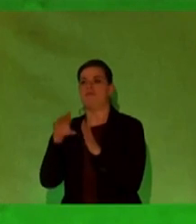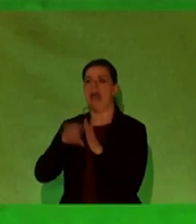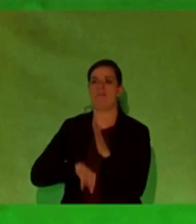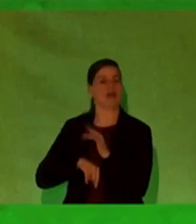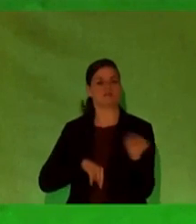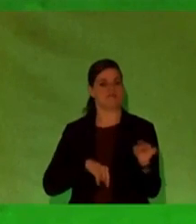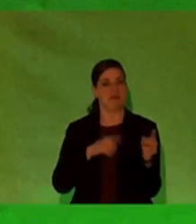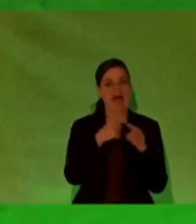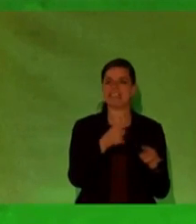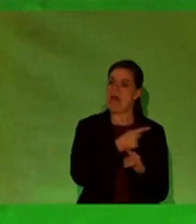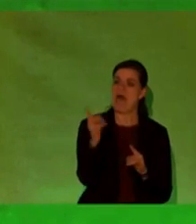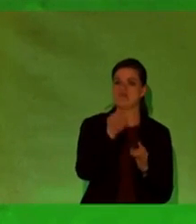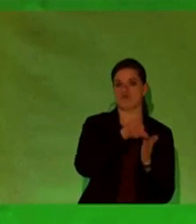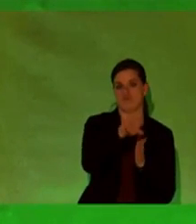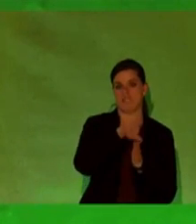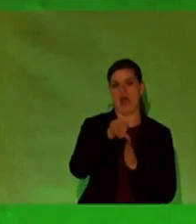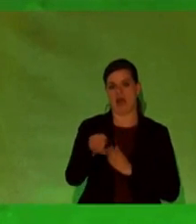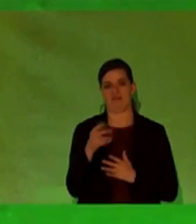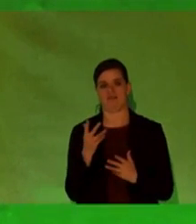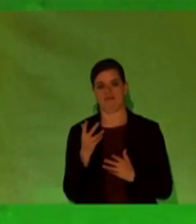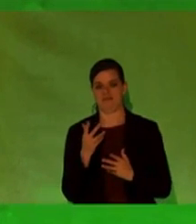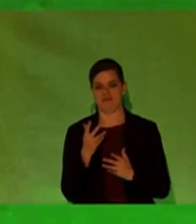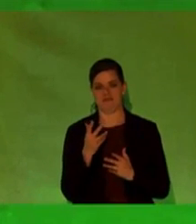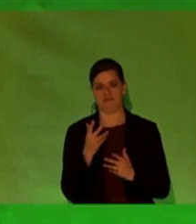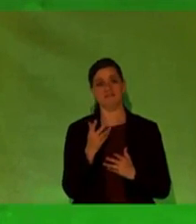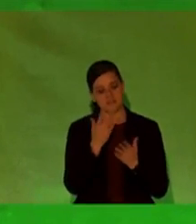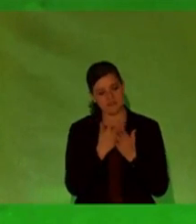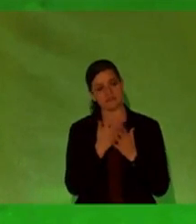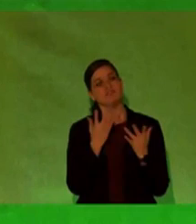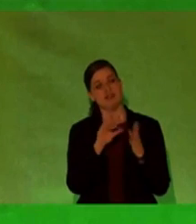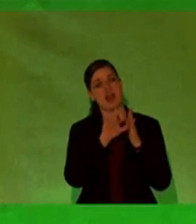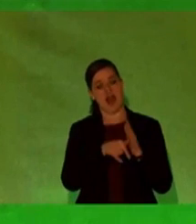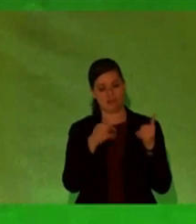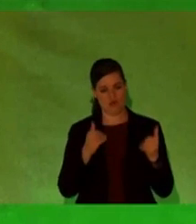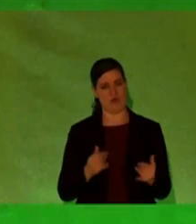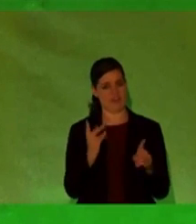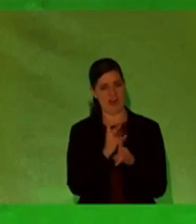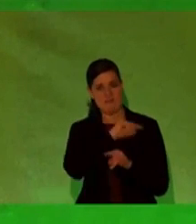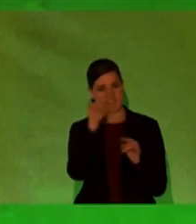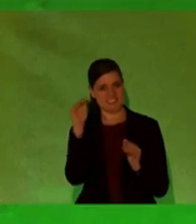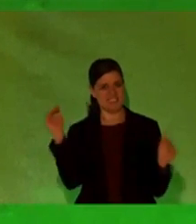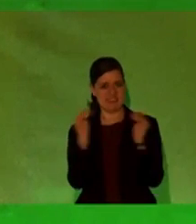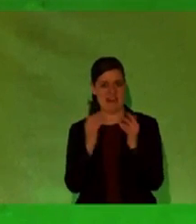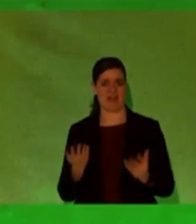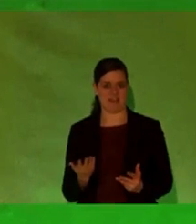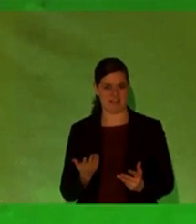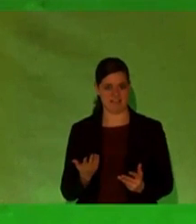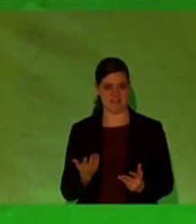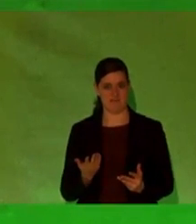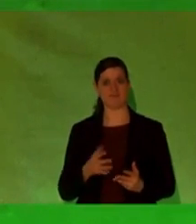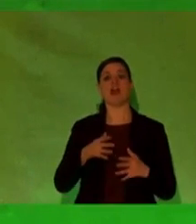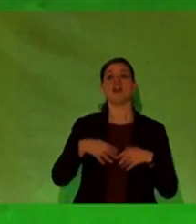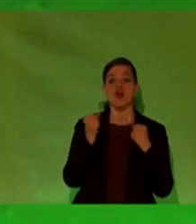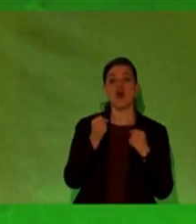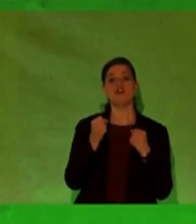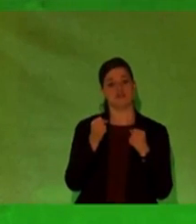Das heißt, jeder muss es bezahlen, ein einziges Angebot für eine Leistung, die heute ungleich ist. Die Leistung in der Kölner oder Düsseldorfer